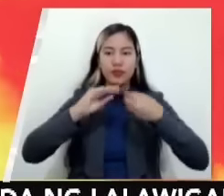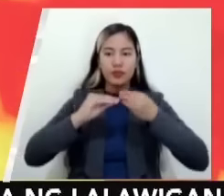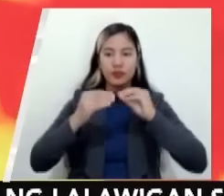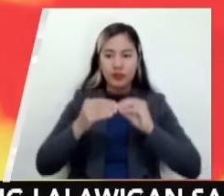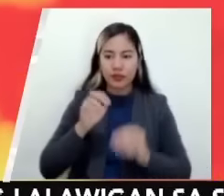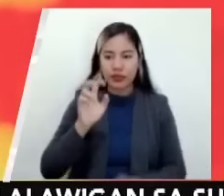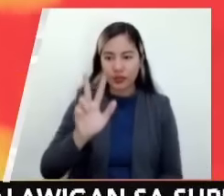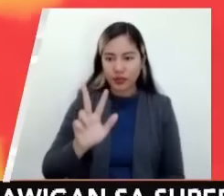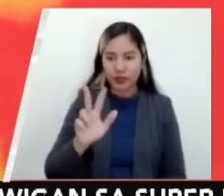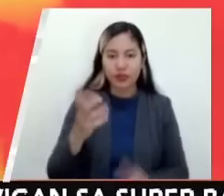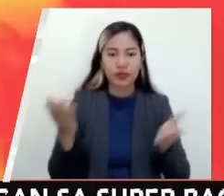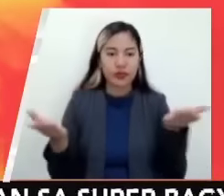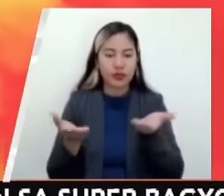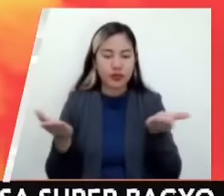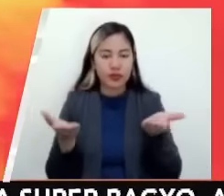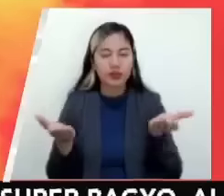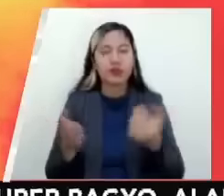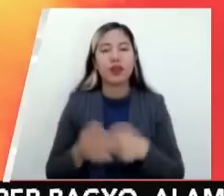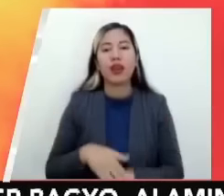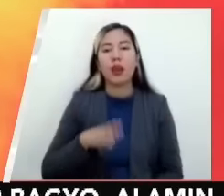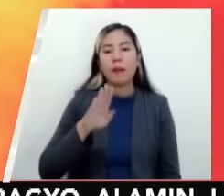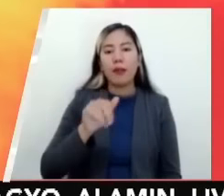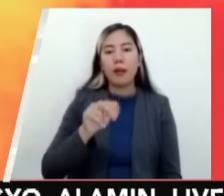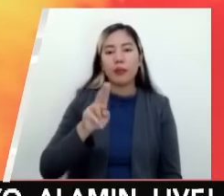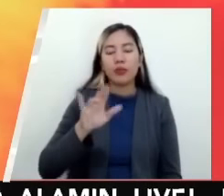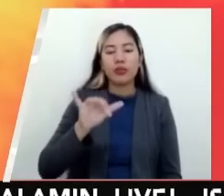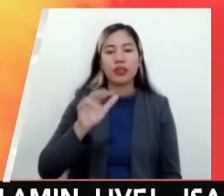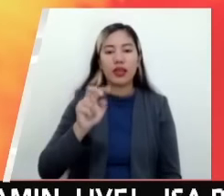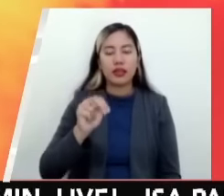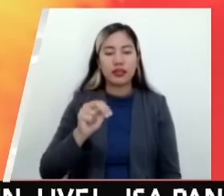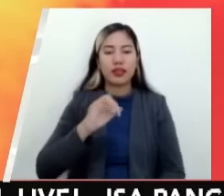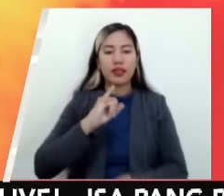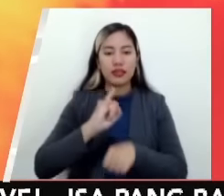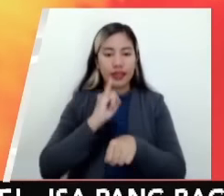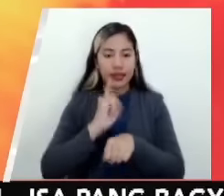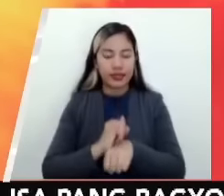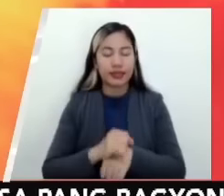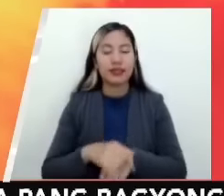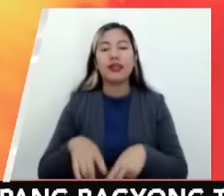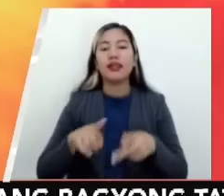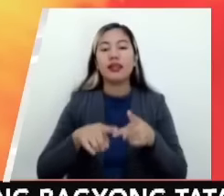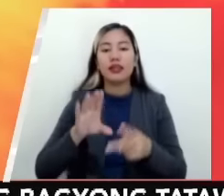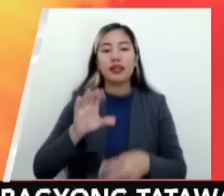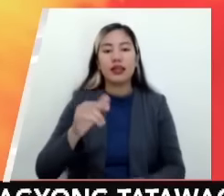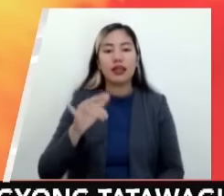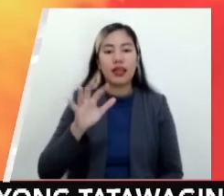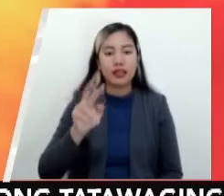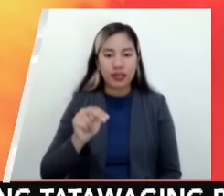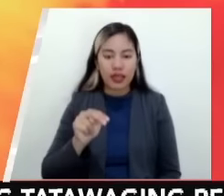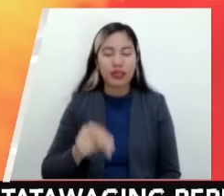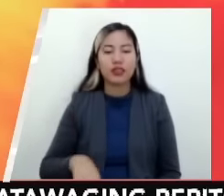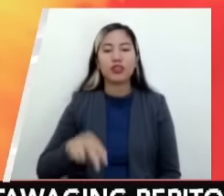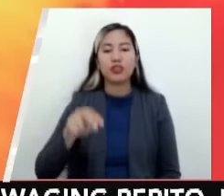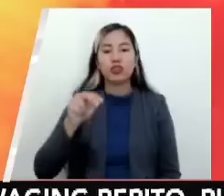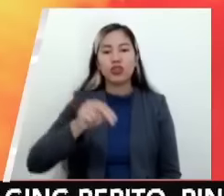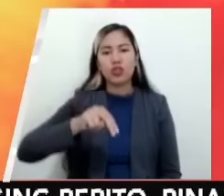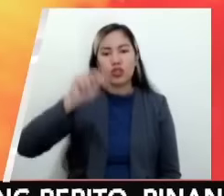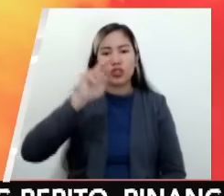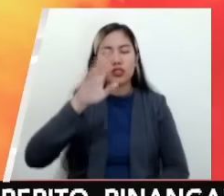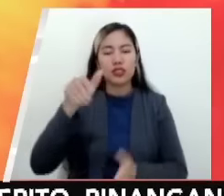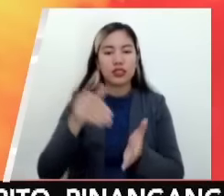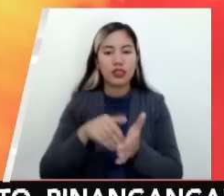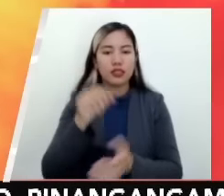ng Babuyan Islands, nalalabing bahagi ng Cagayan, northern central at southeastern portions